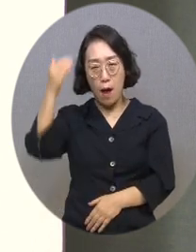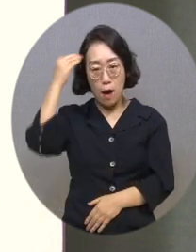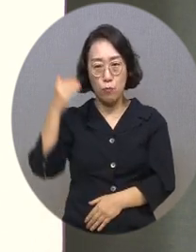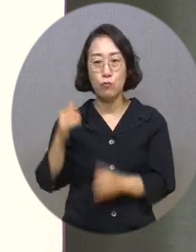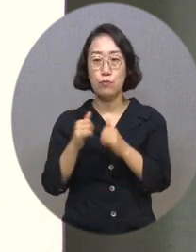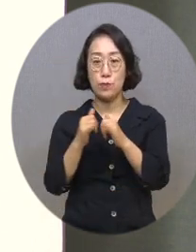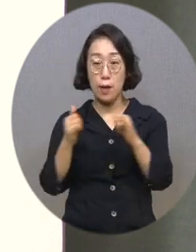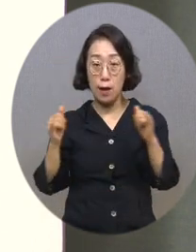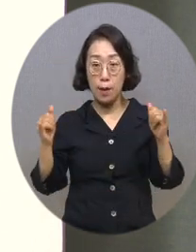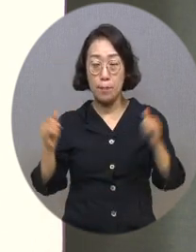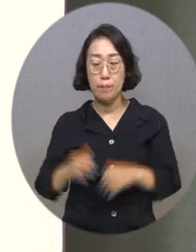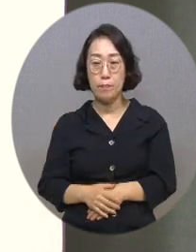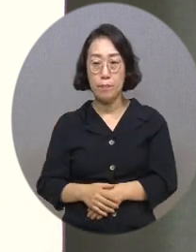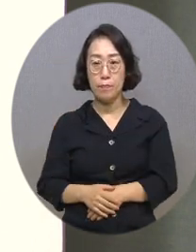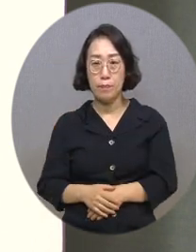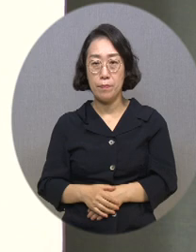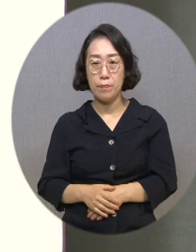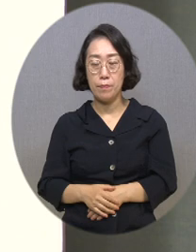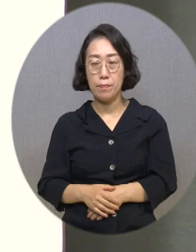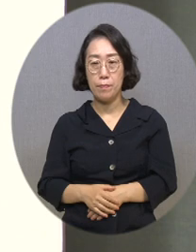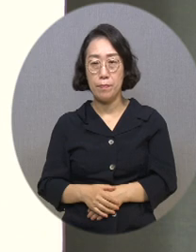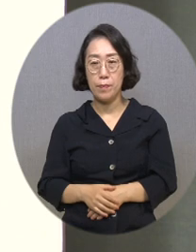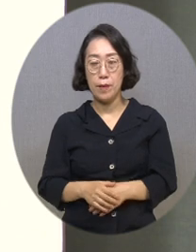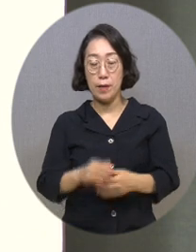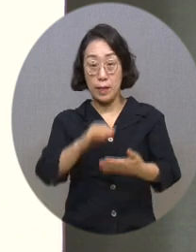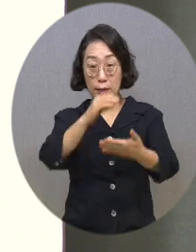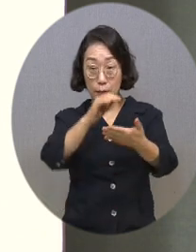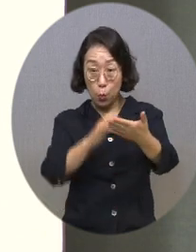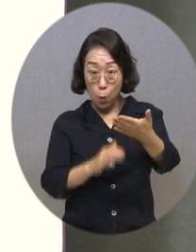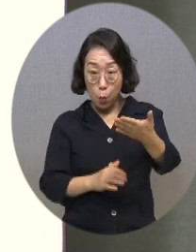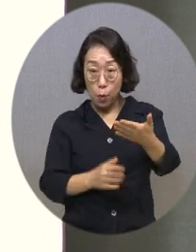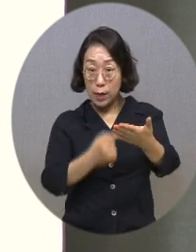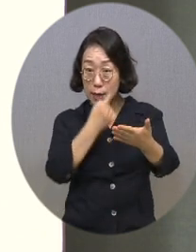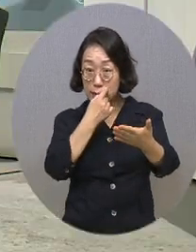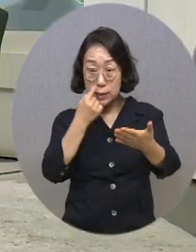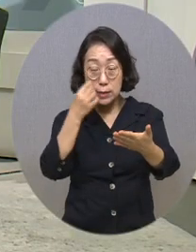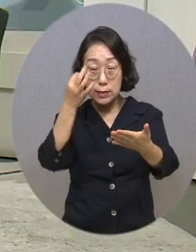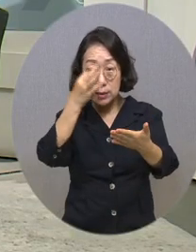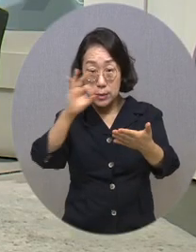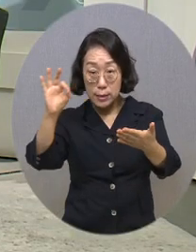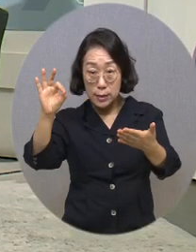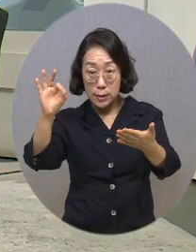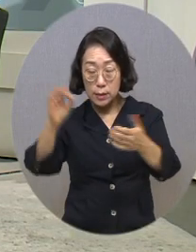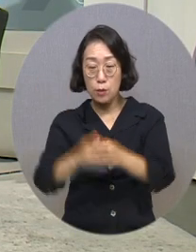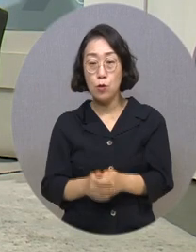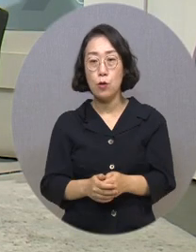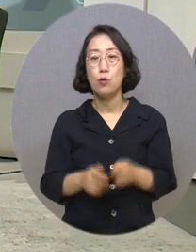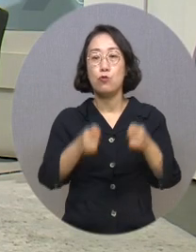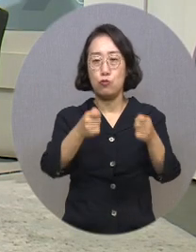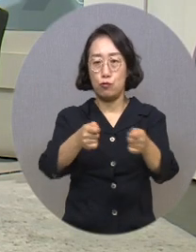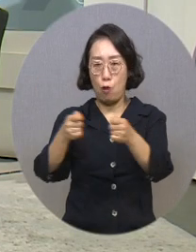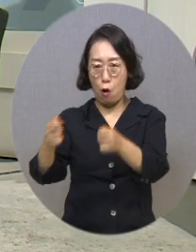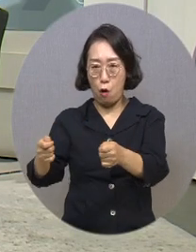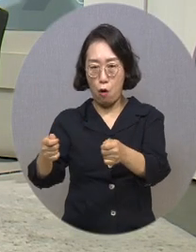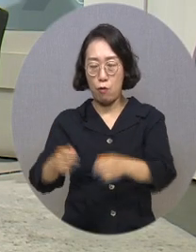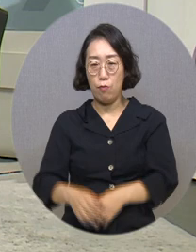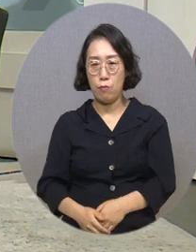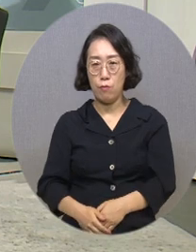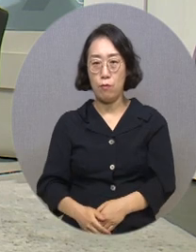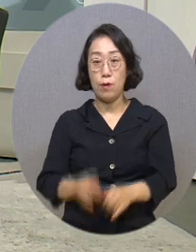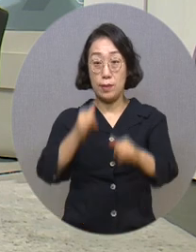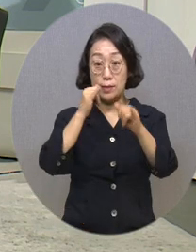한국인 기록 인증 수여식이 있었는데 각 분야가 이제